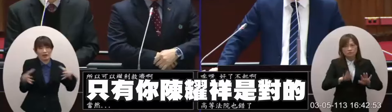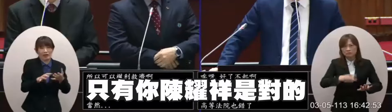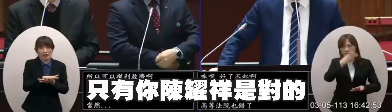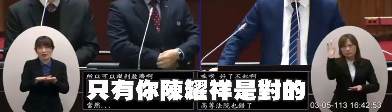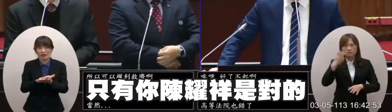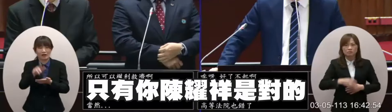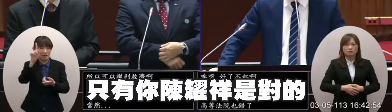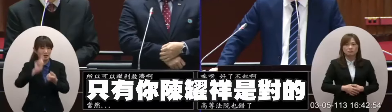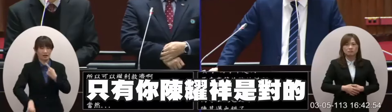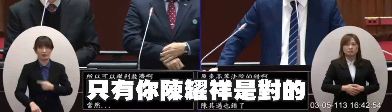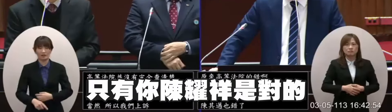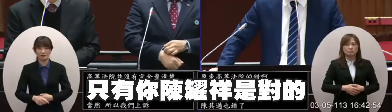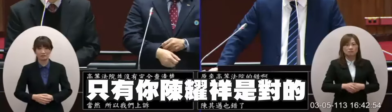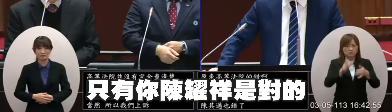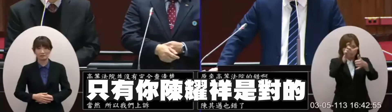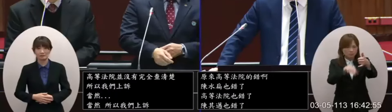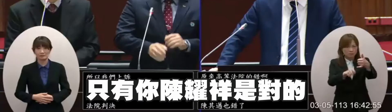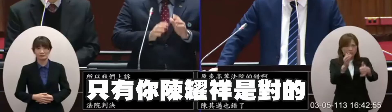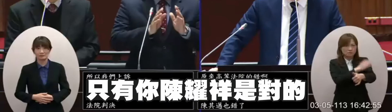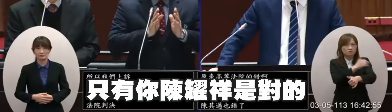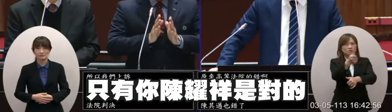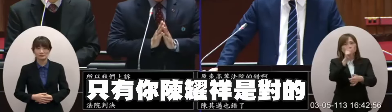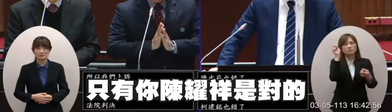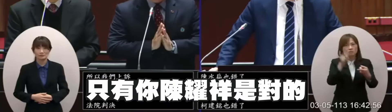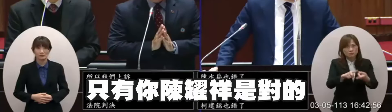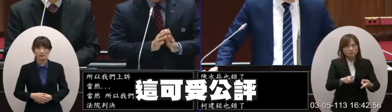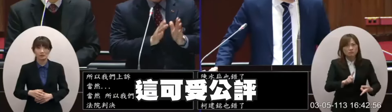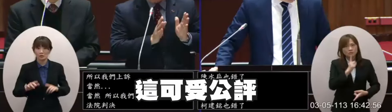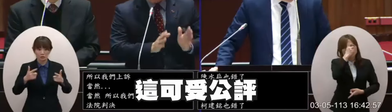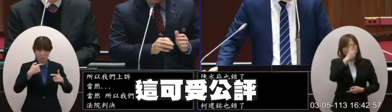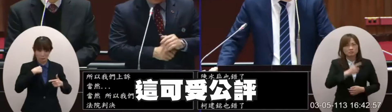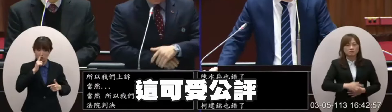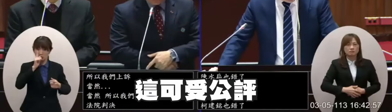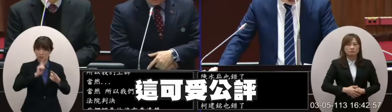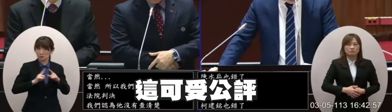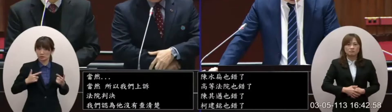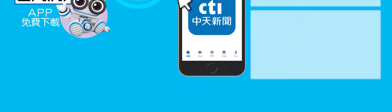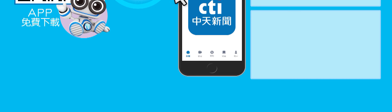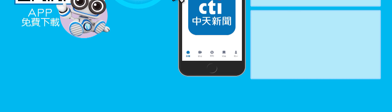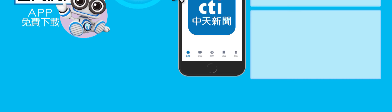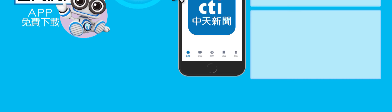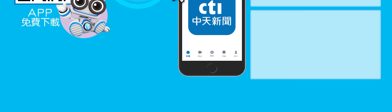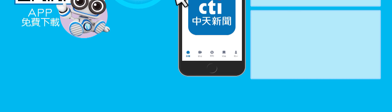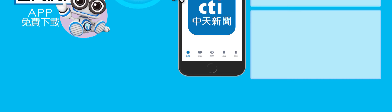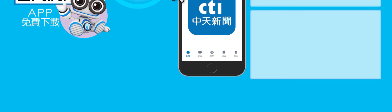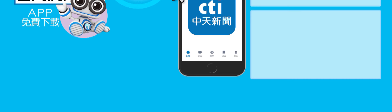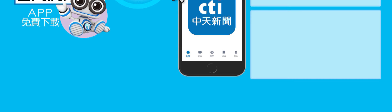一起。 只有你陈耀祥是对的，只有你陈建仁是对的。 我没有说我只有对的，这可受公平。